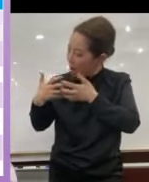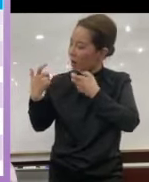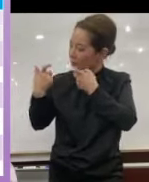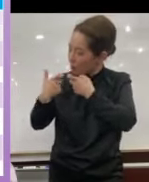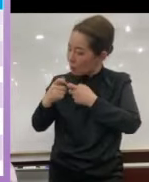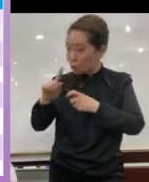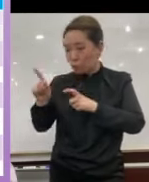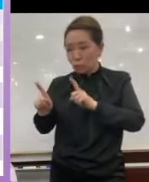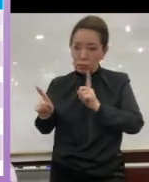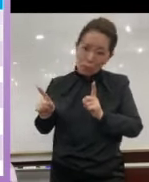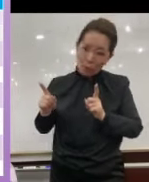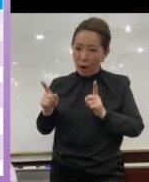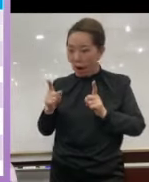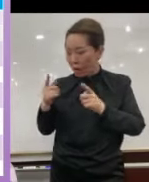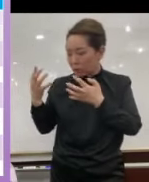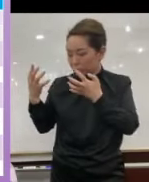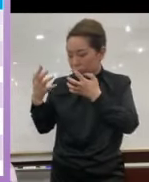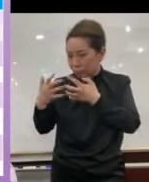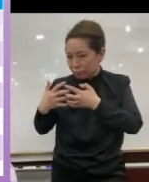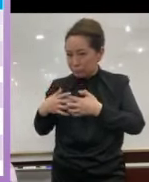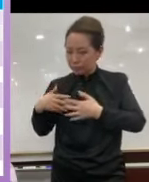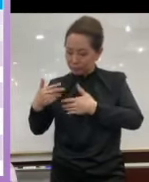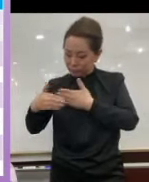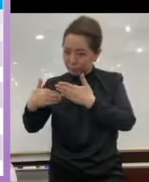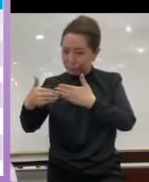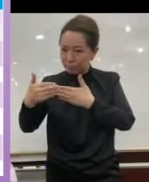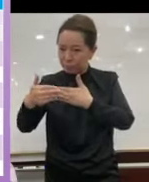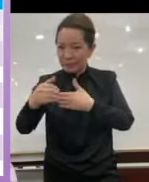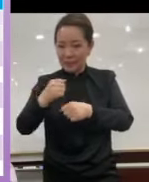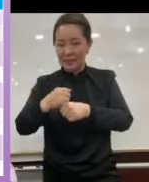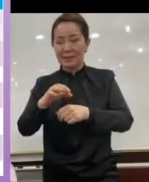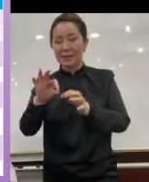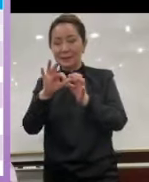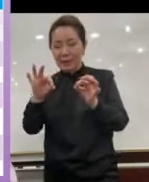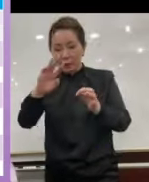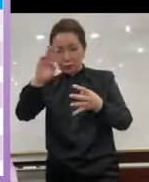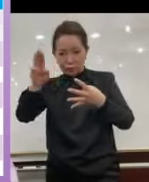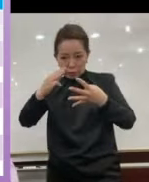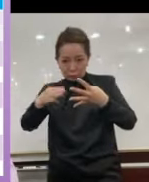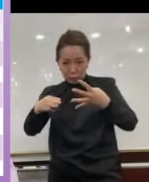зөвшөлдсөн явцынхаа үйл ажиллагааг нарийн одоо тодорхойлдог байгаа.